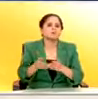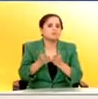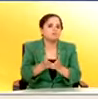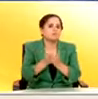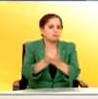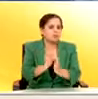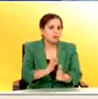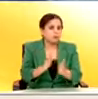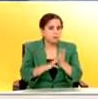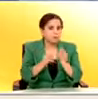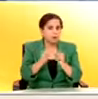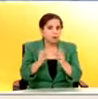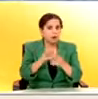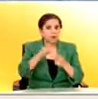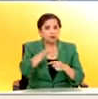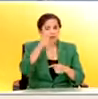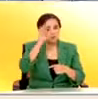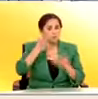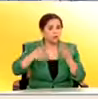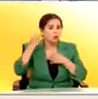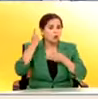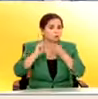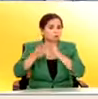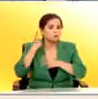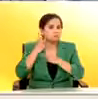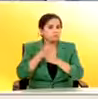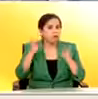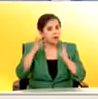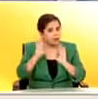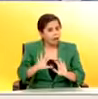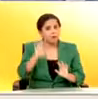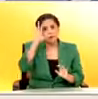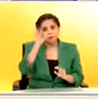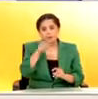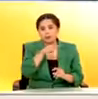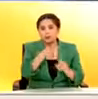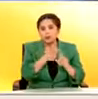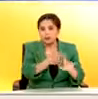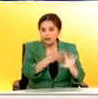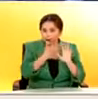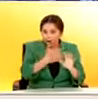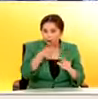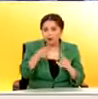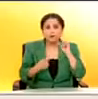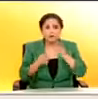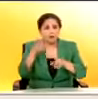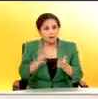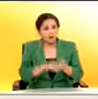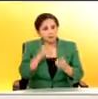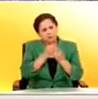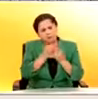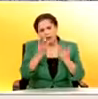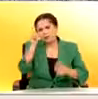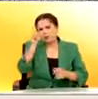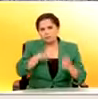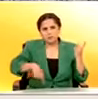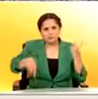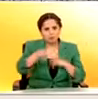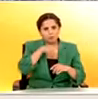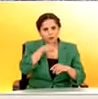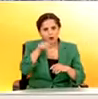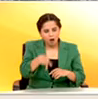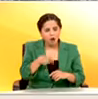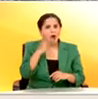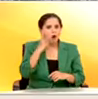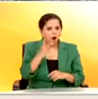जिसकी एक समृद्ध ऐतिहासिक विरासत रही है। केरला और तमिलनाडु के कई लोगों ने इस बात